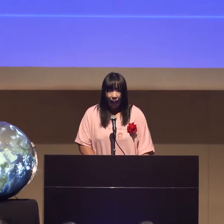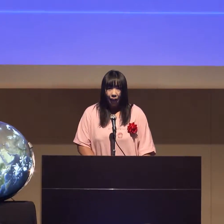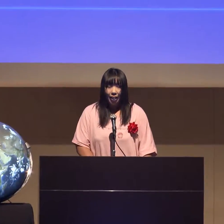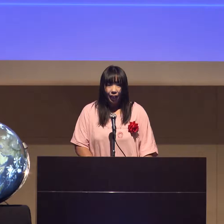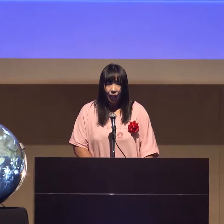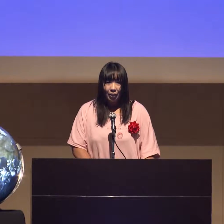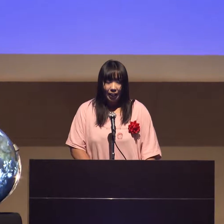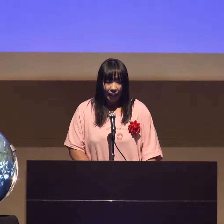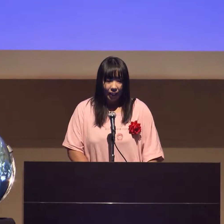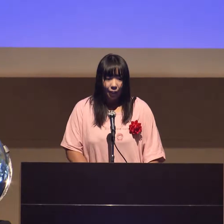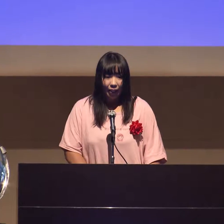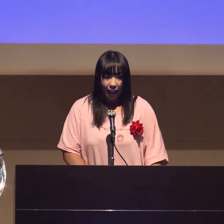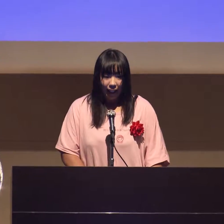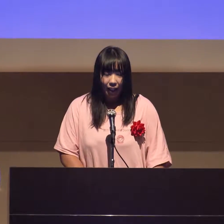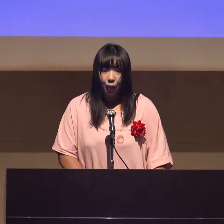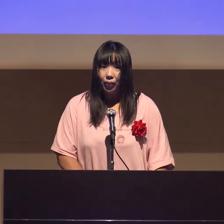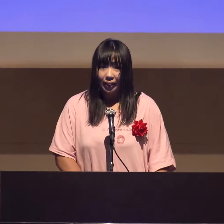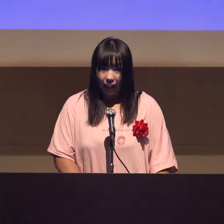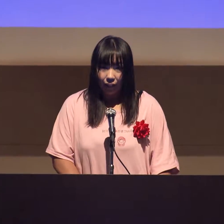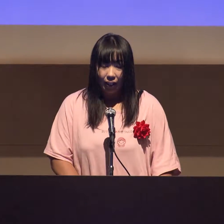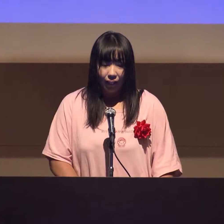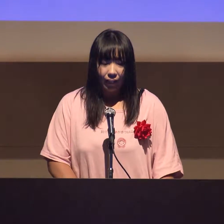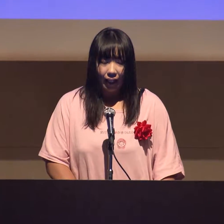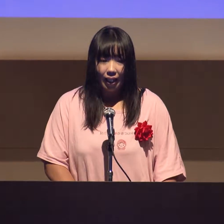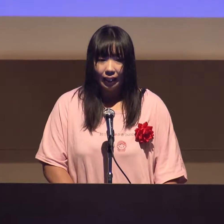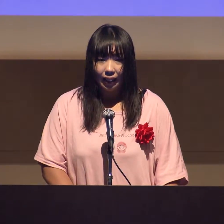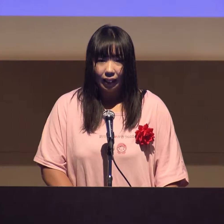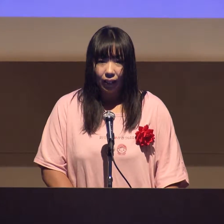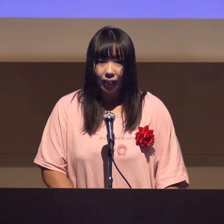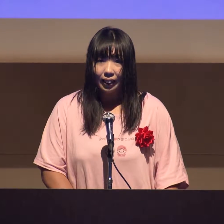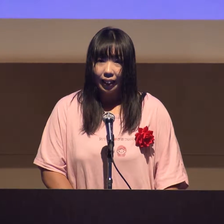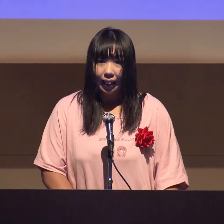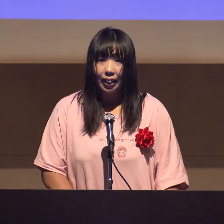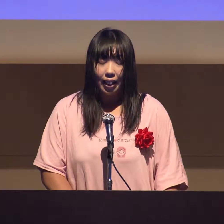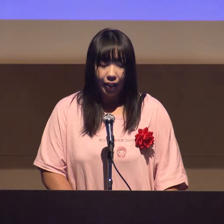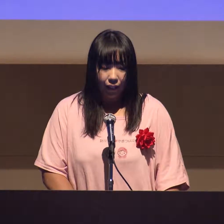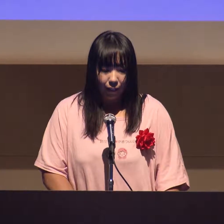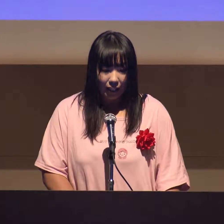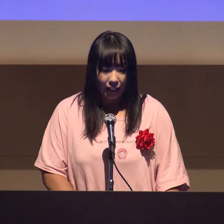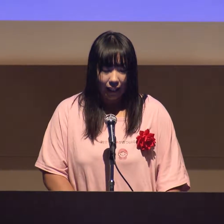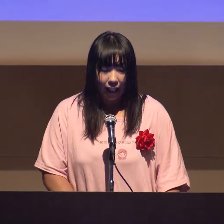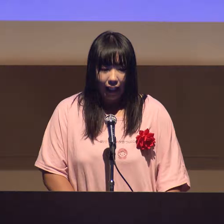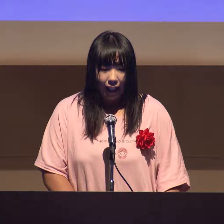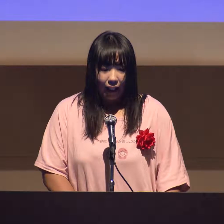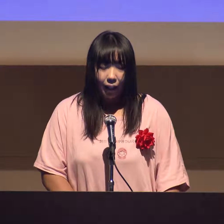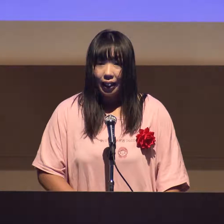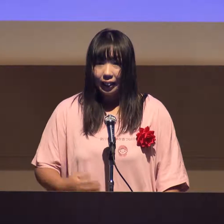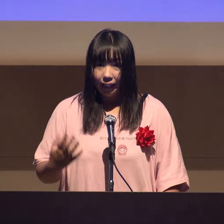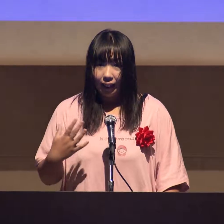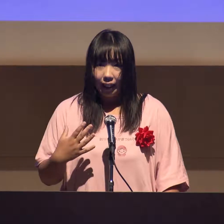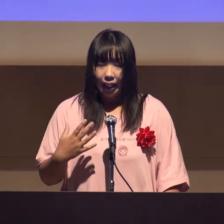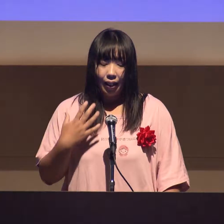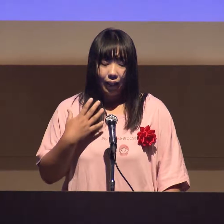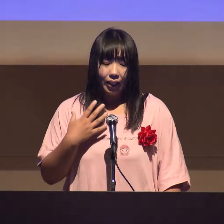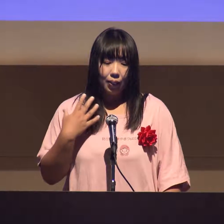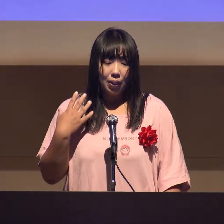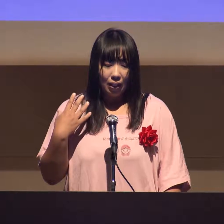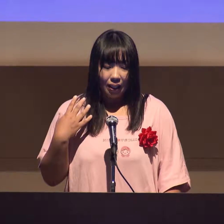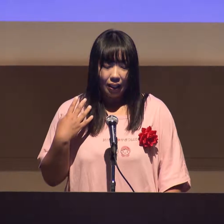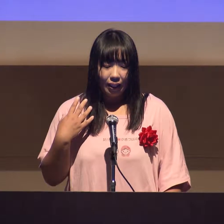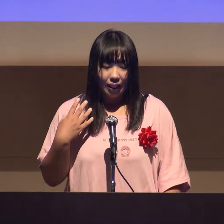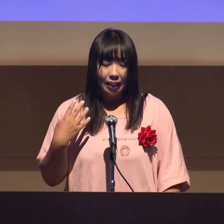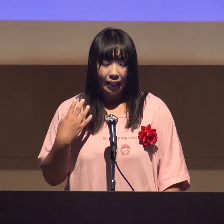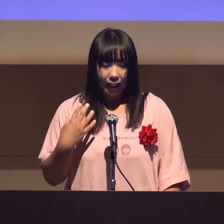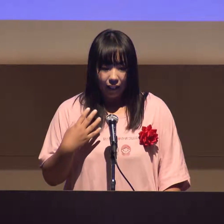の、親子の皆さんに向けて、防災 の、 啓発活動をさせていただいております。私たち、同じ